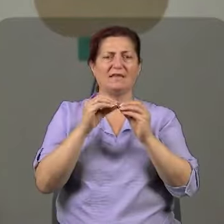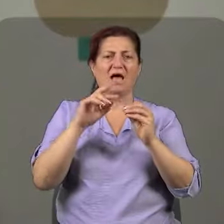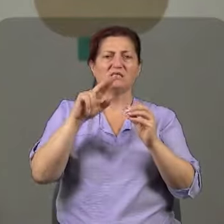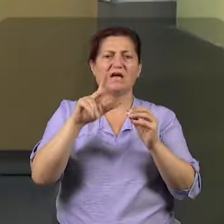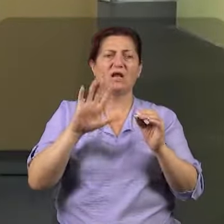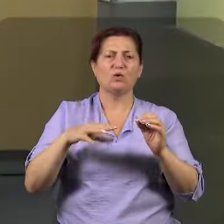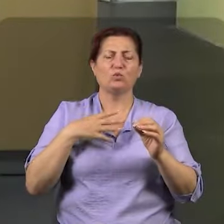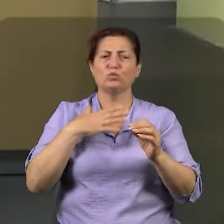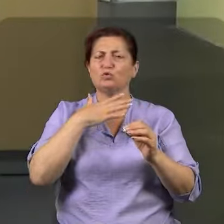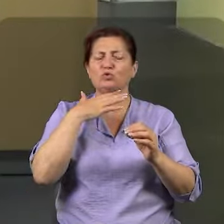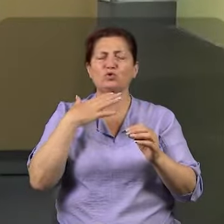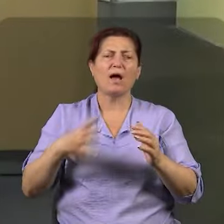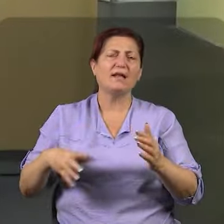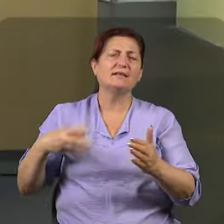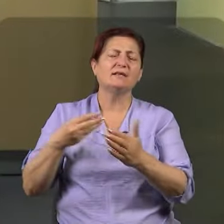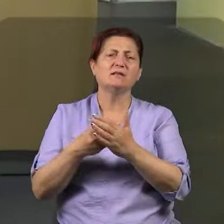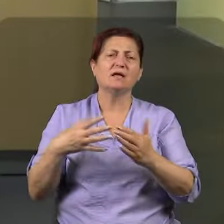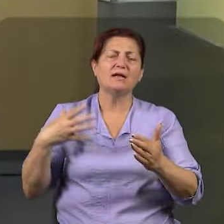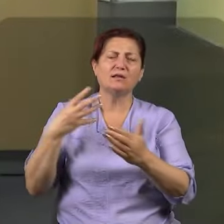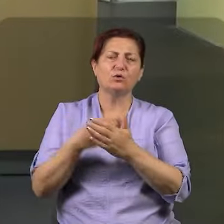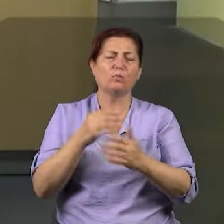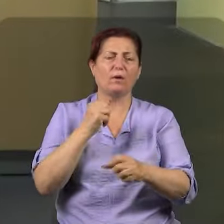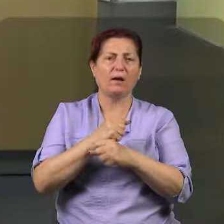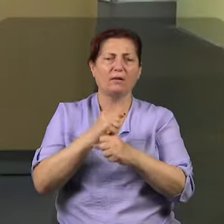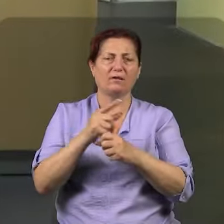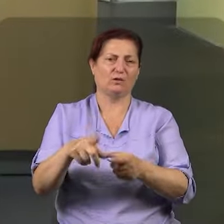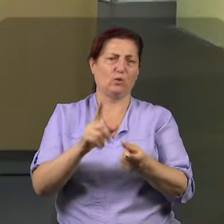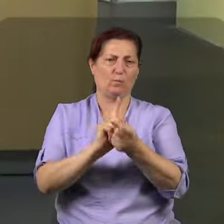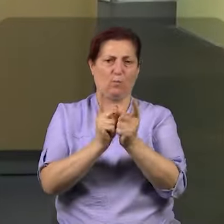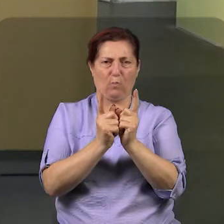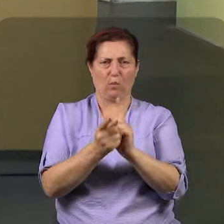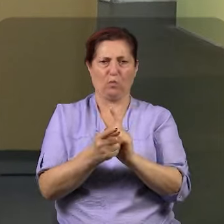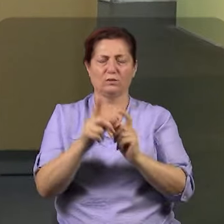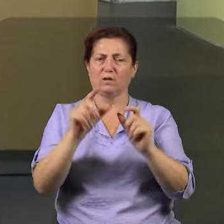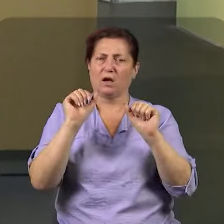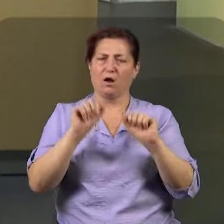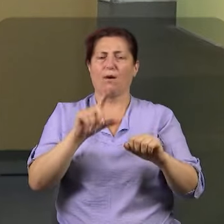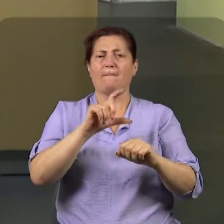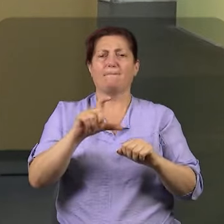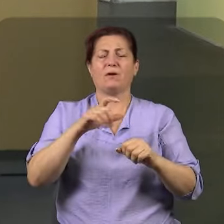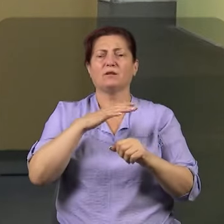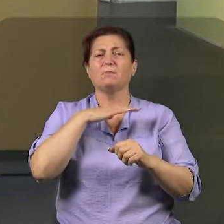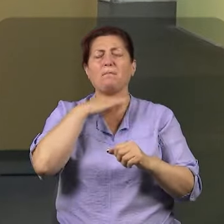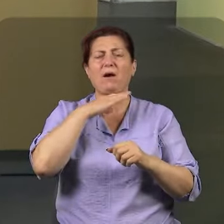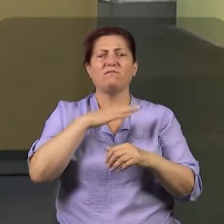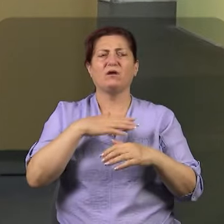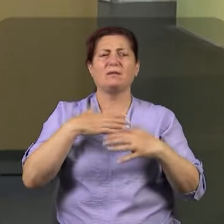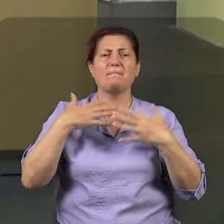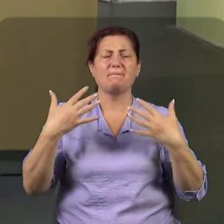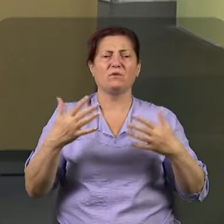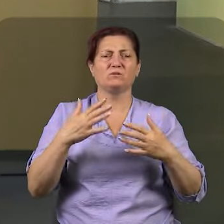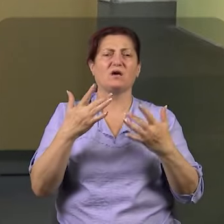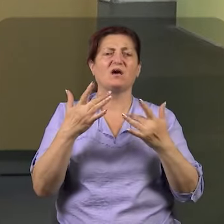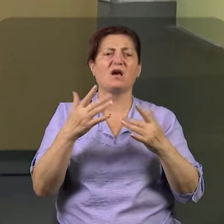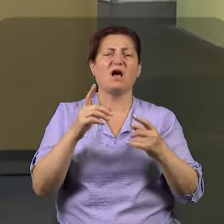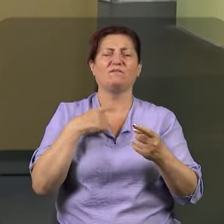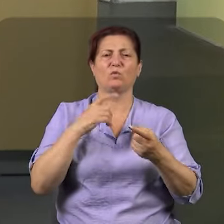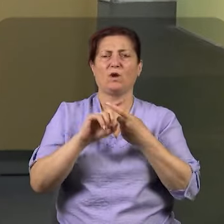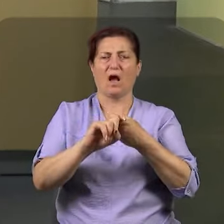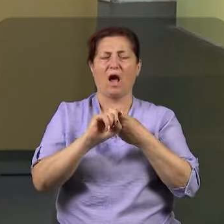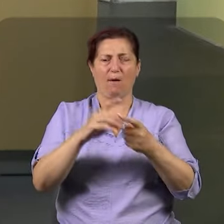ներդրում եմ արել, դրա պատճառով փոփոխություն ա եղել։ Եվ դրանից մարդը կարա իրան բավականին մեծ մոտիվացիա ունենա։ Հա, բայց քանի որ այդ կապը մենք